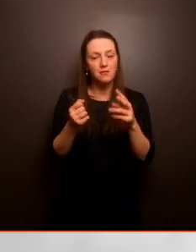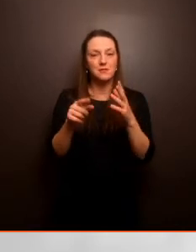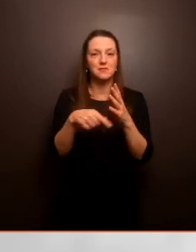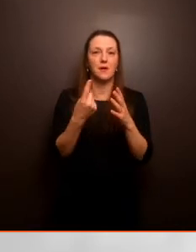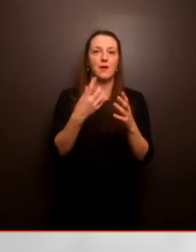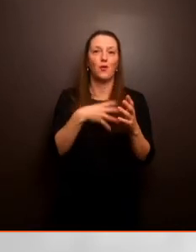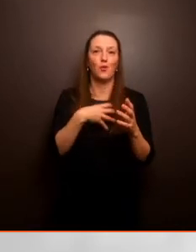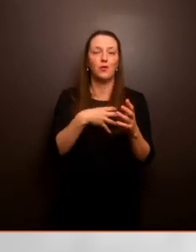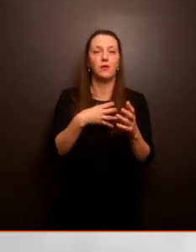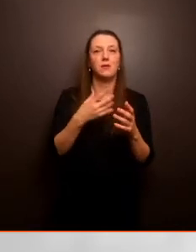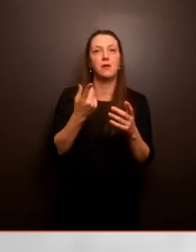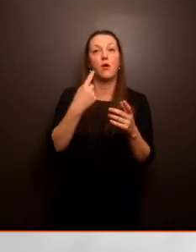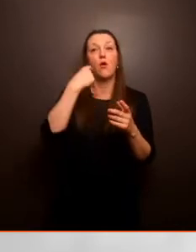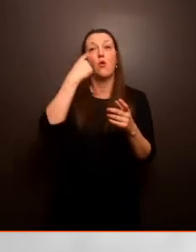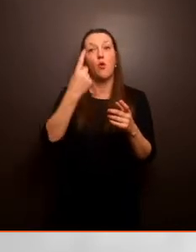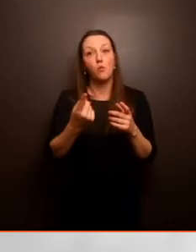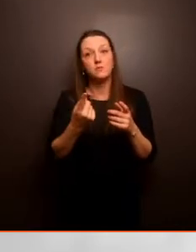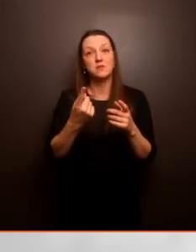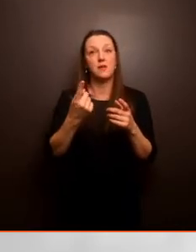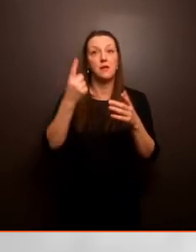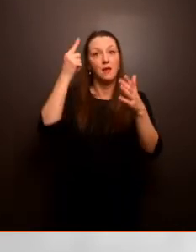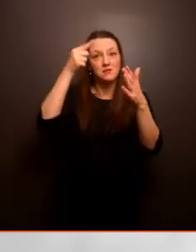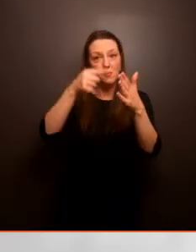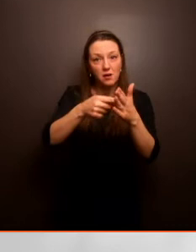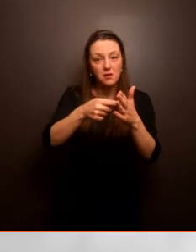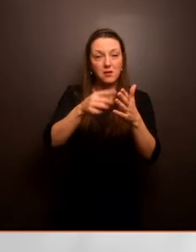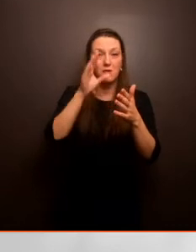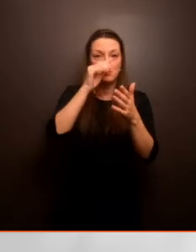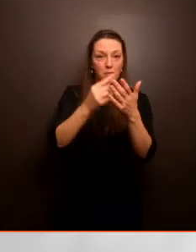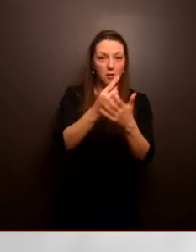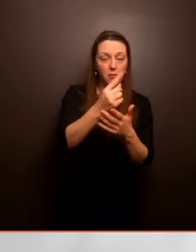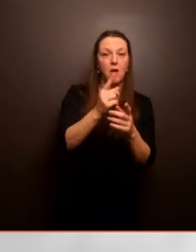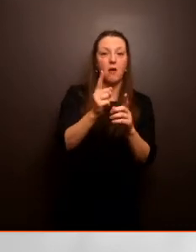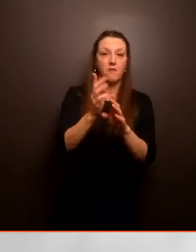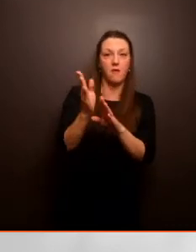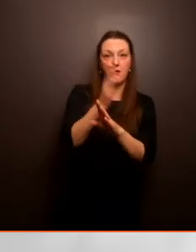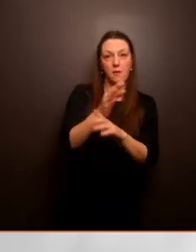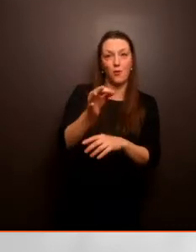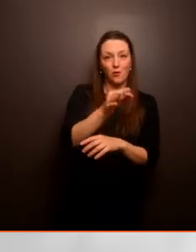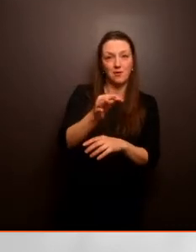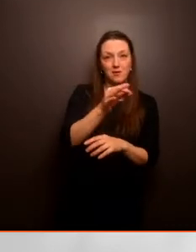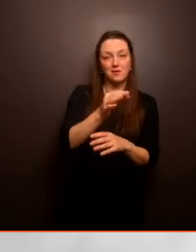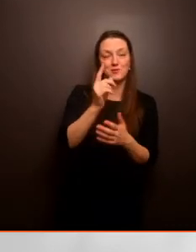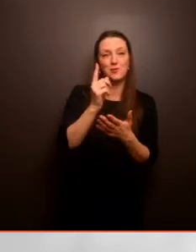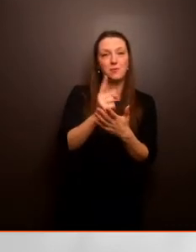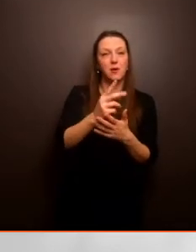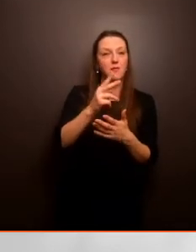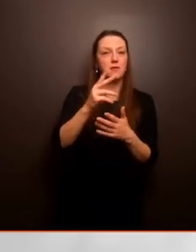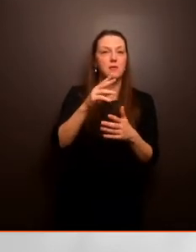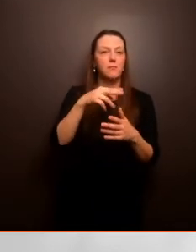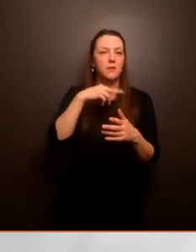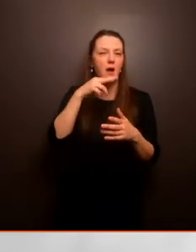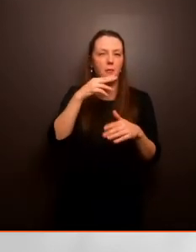homsete väljakutsetega toime tulla peavad organisatsioonid väga palju pöörama just tähelepanu sellele, et